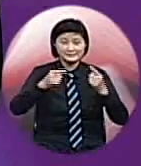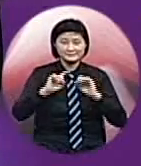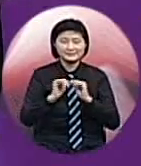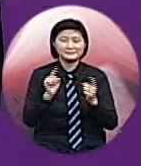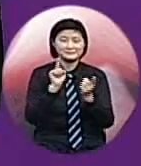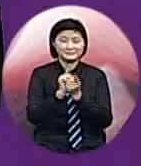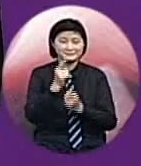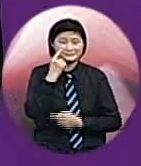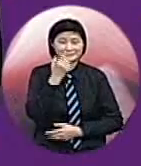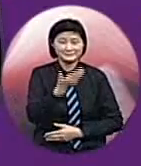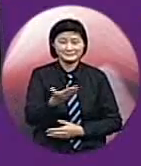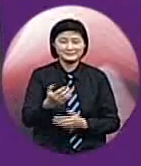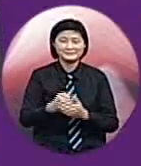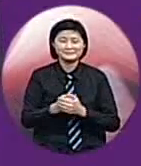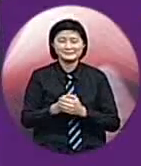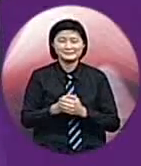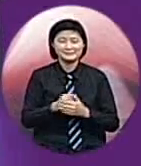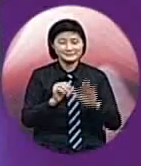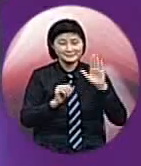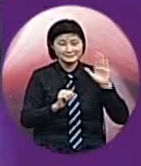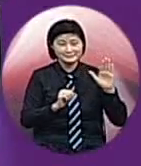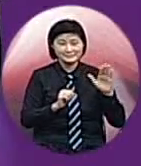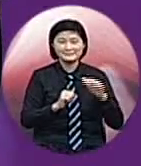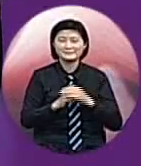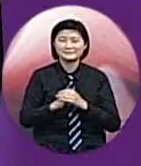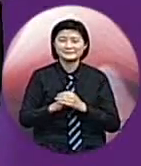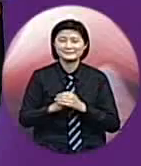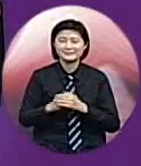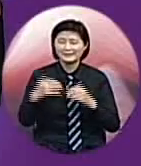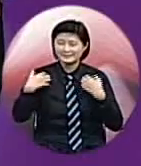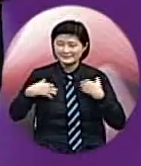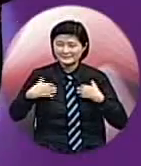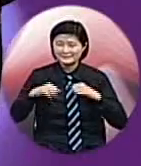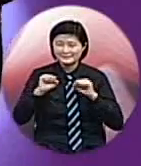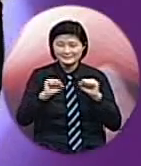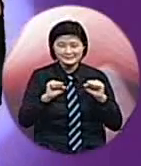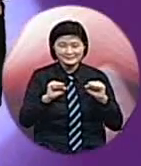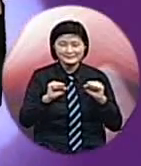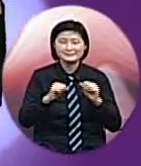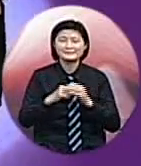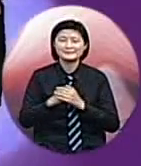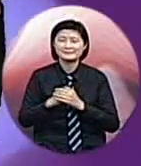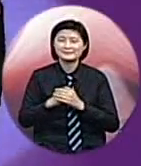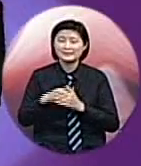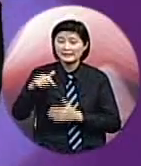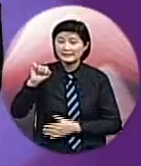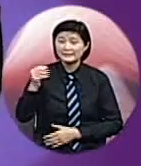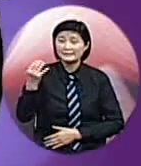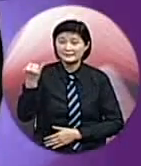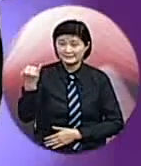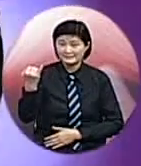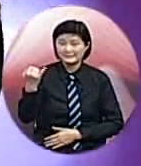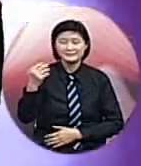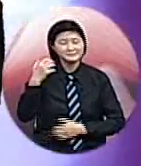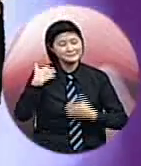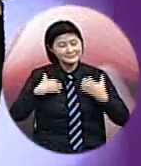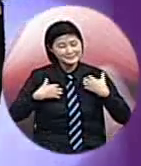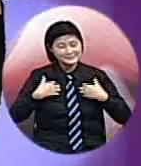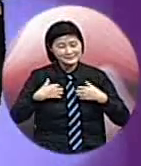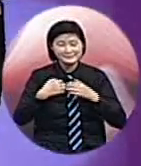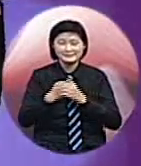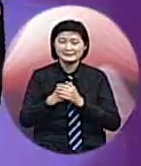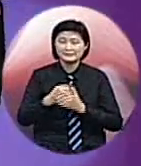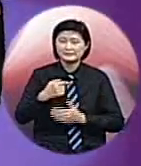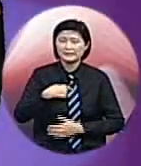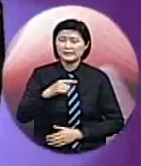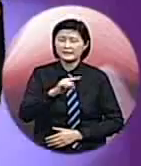참가자분 만나볼까요? 예. 네. 네, 여보세요. 예, 안녕하십니까? 안녕하세요. 예, 길정아 씨. 반갑습니다.